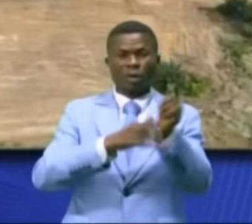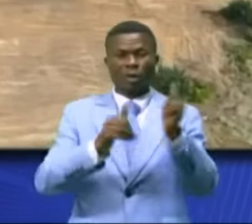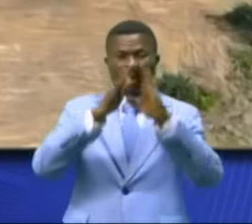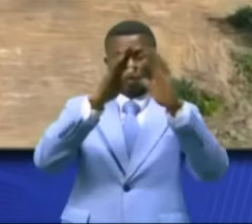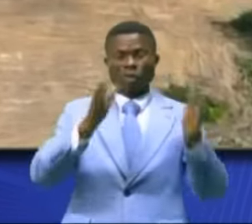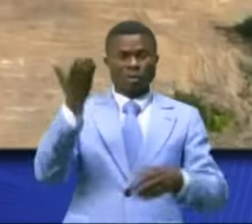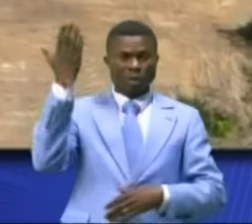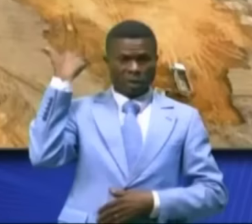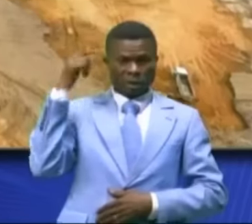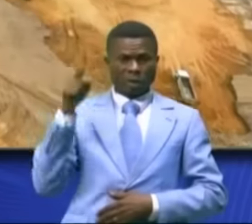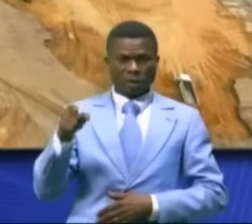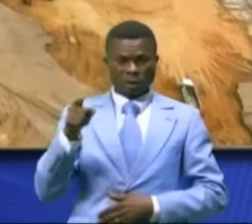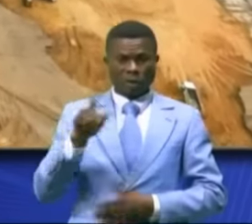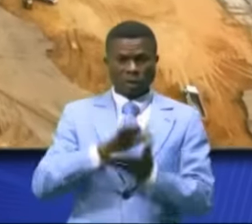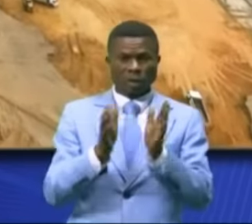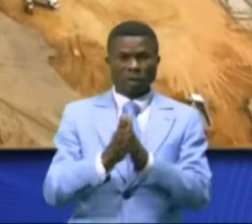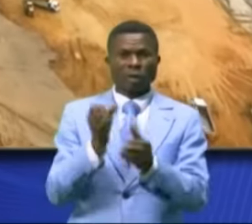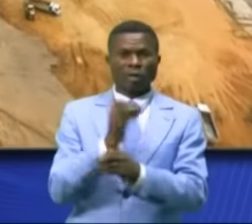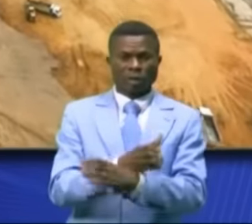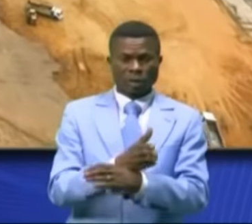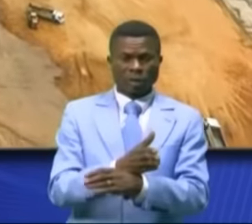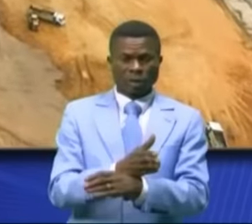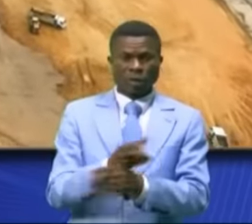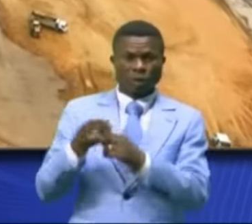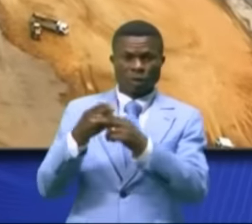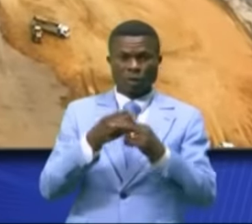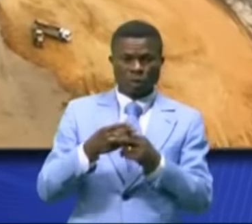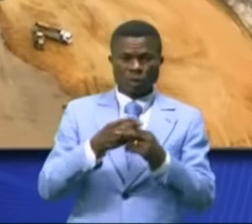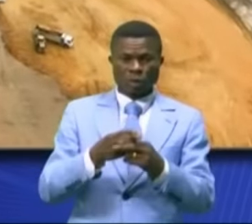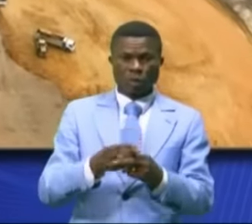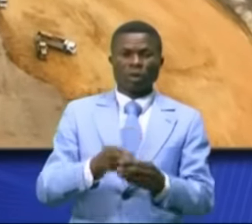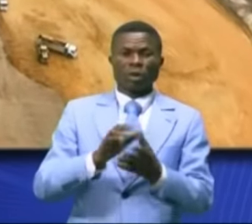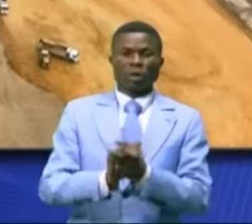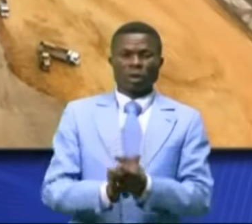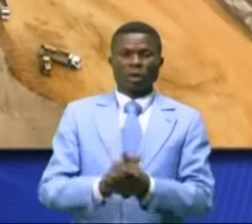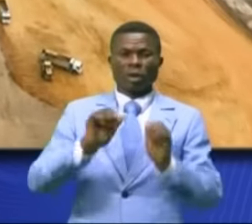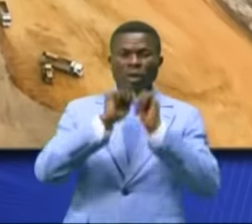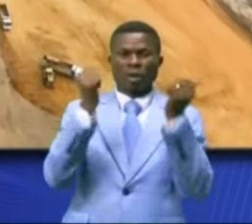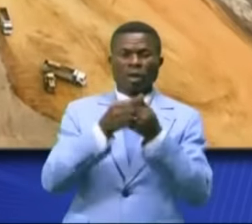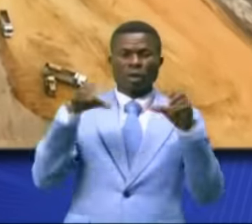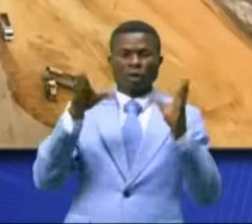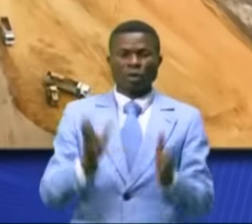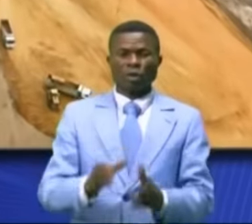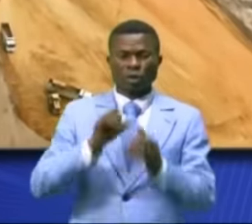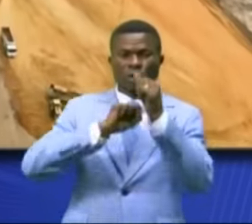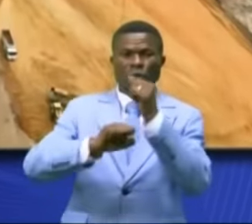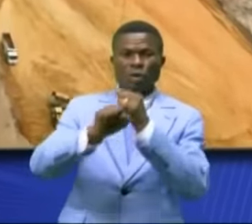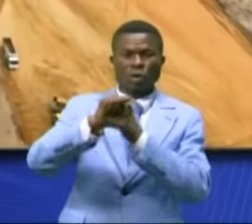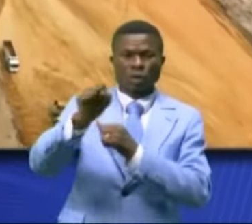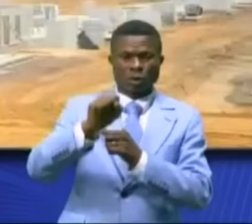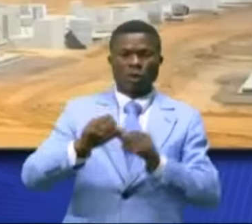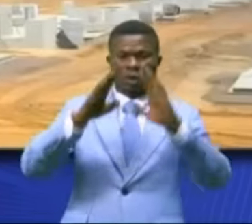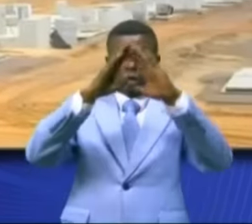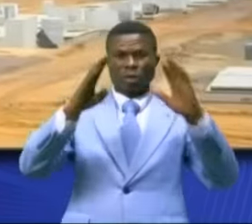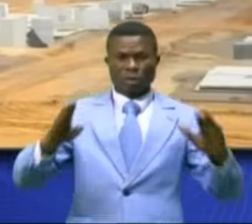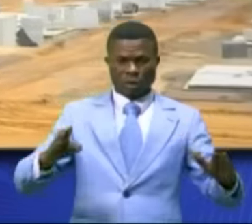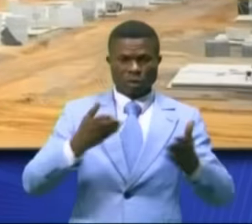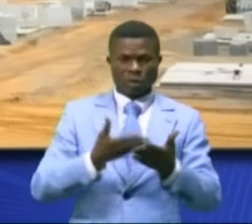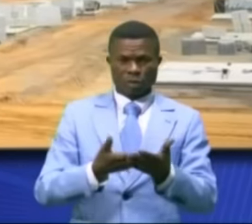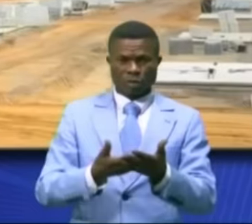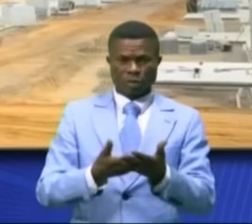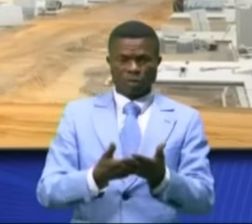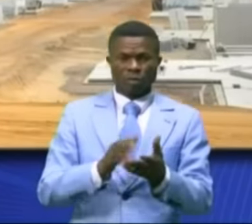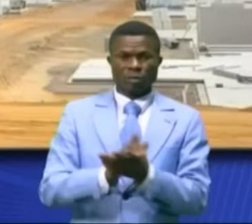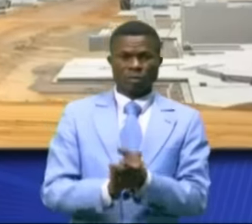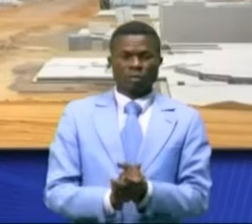de Kinshasa qui se matérialise sous la supervision de la COPRIM, l'agence congolaise des promotions immobilières. Et